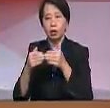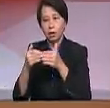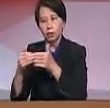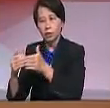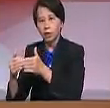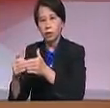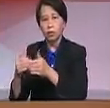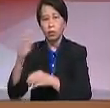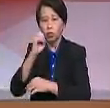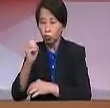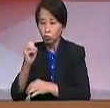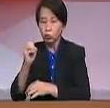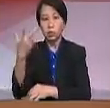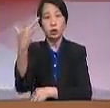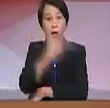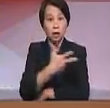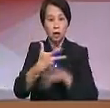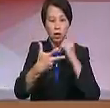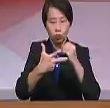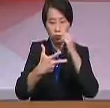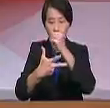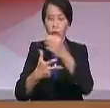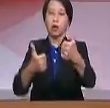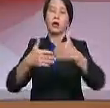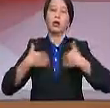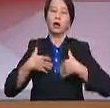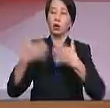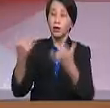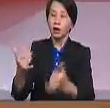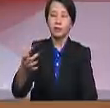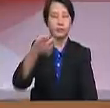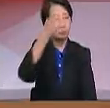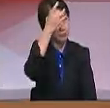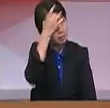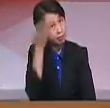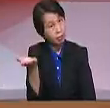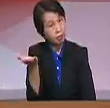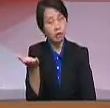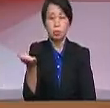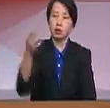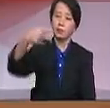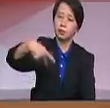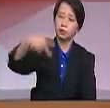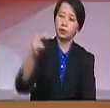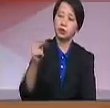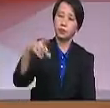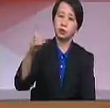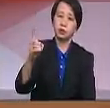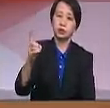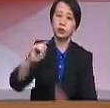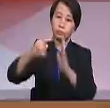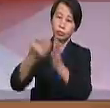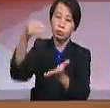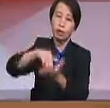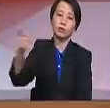berturut-turut kosong selama 3 hari, tapi sekarang PKPD terpaksa dilaksanakan. Dan